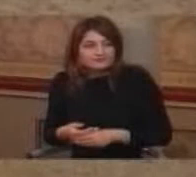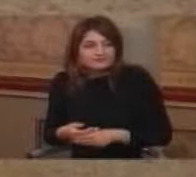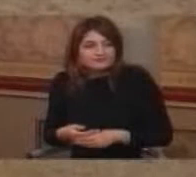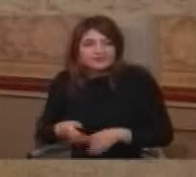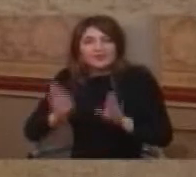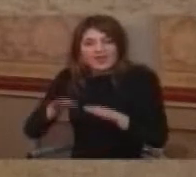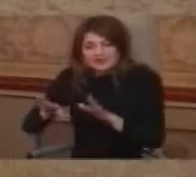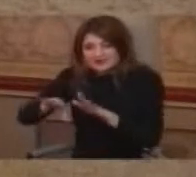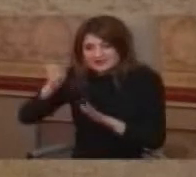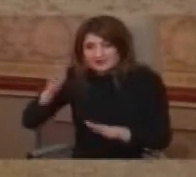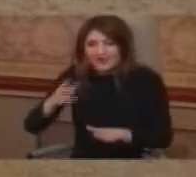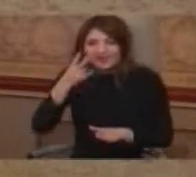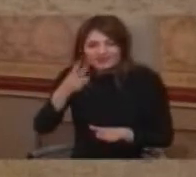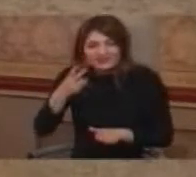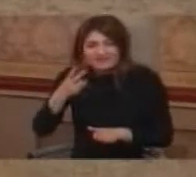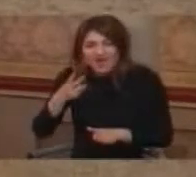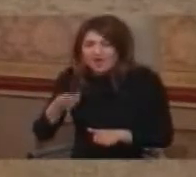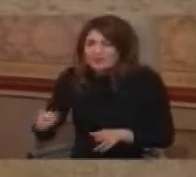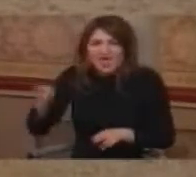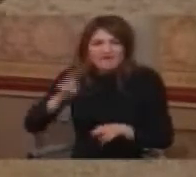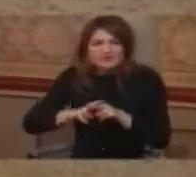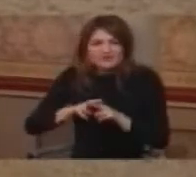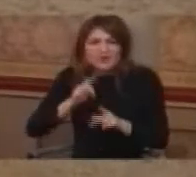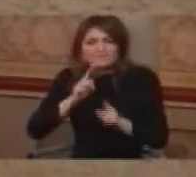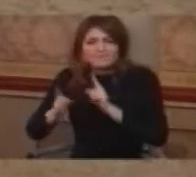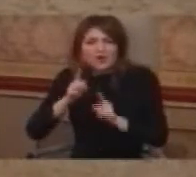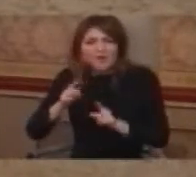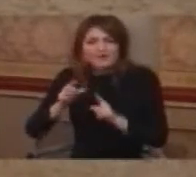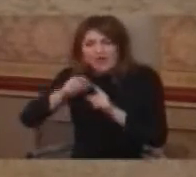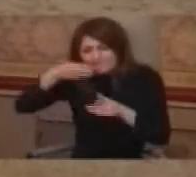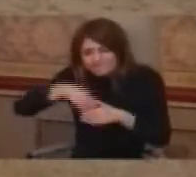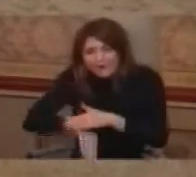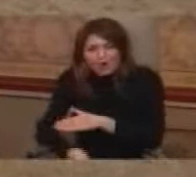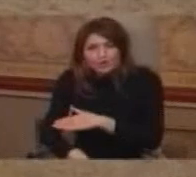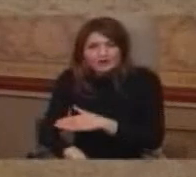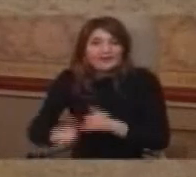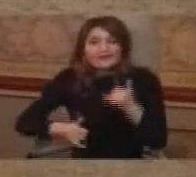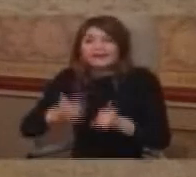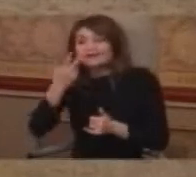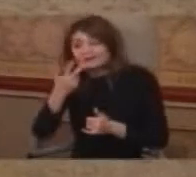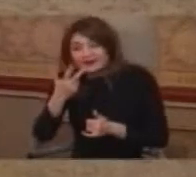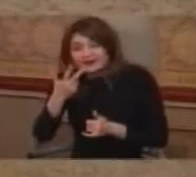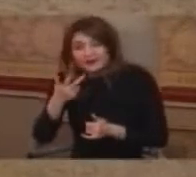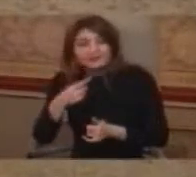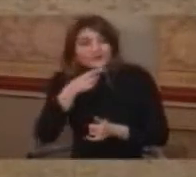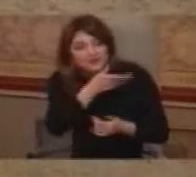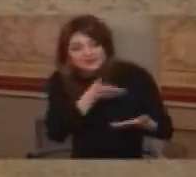izaberu 2 najfrekventnija pothodnika, ili 3, ali po preporuci udruga sa